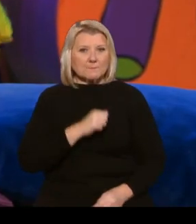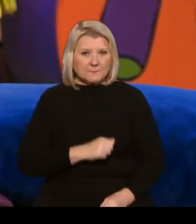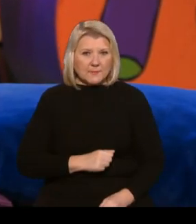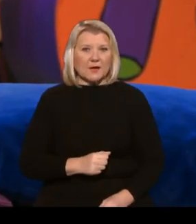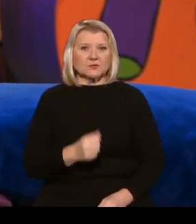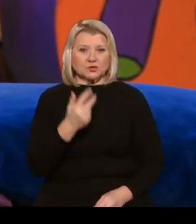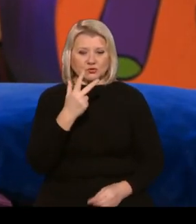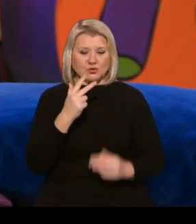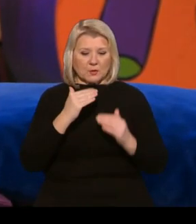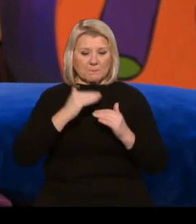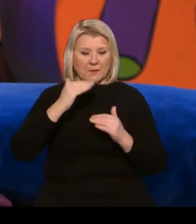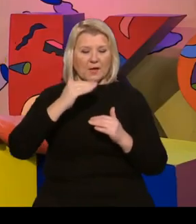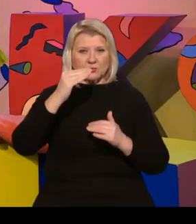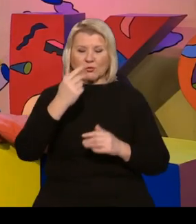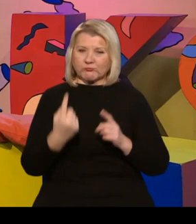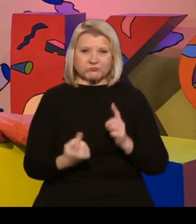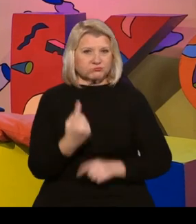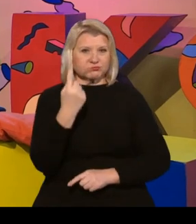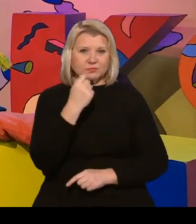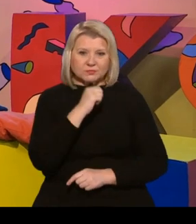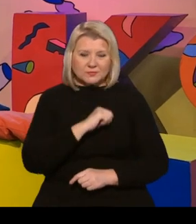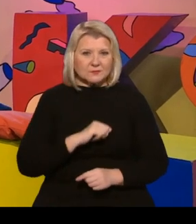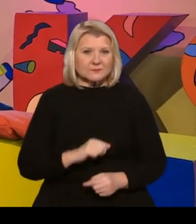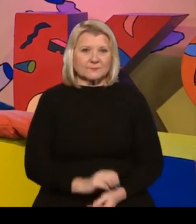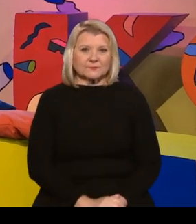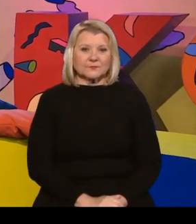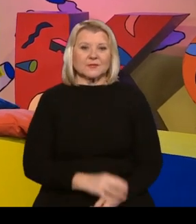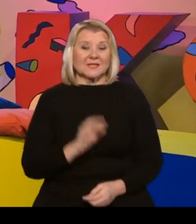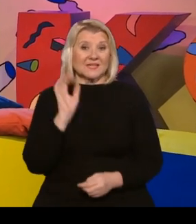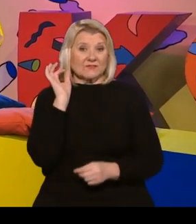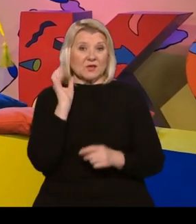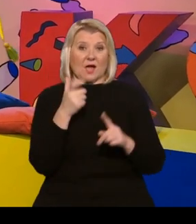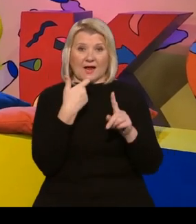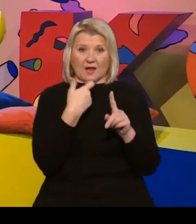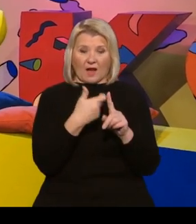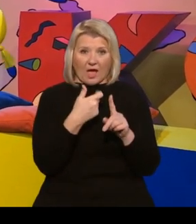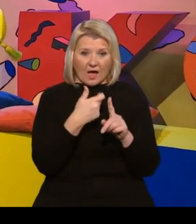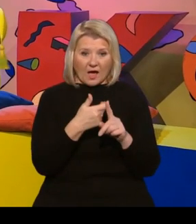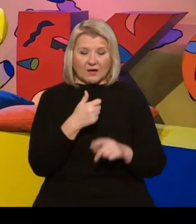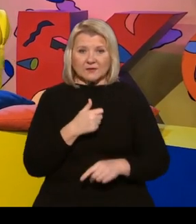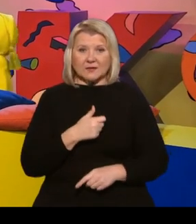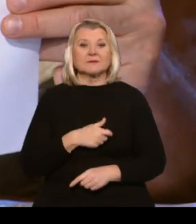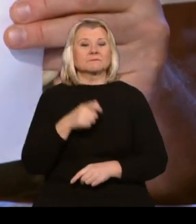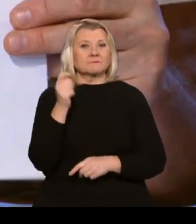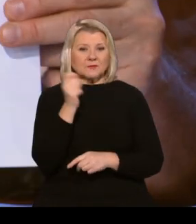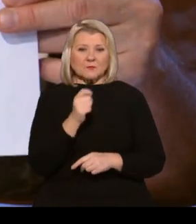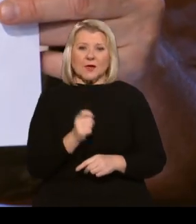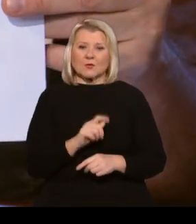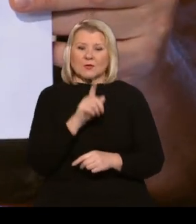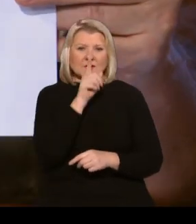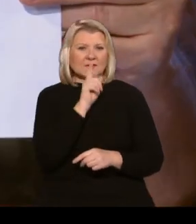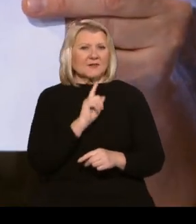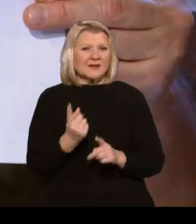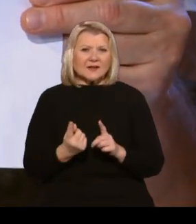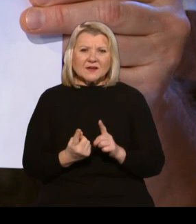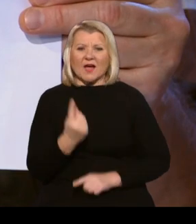To jsem ještě neviděl. Třípatrový autobus. A Klárka takovouhle parádní